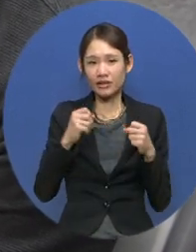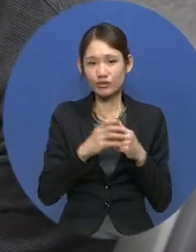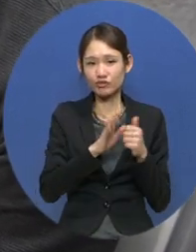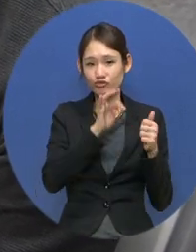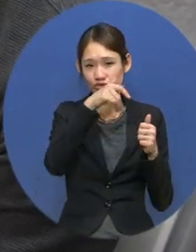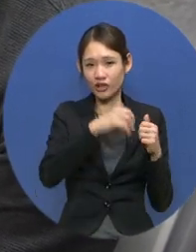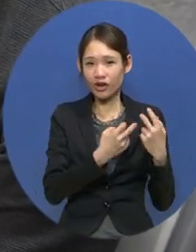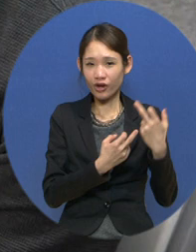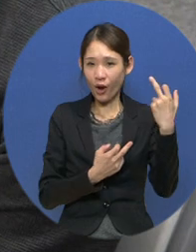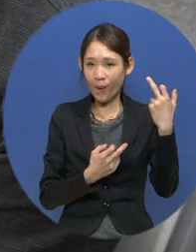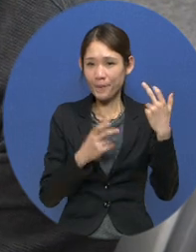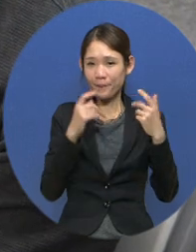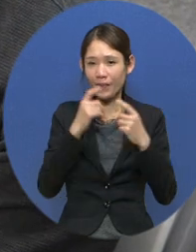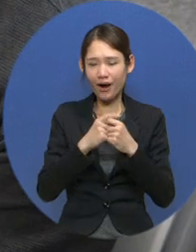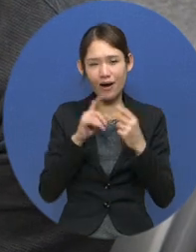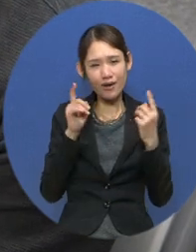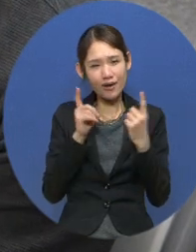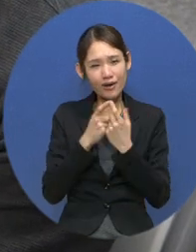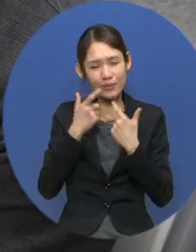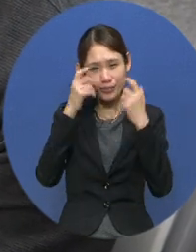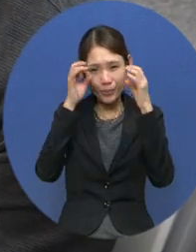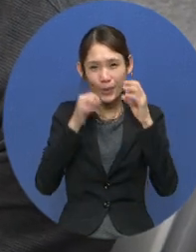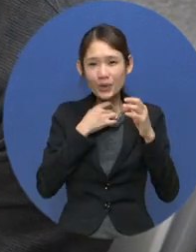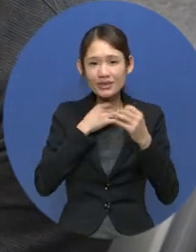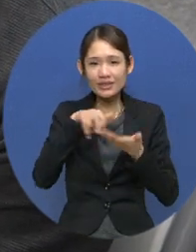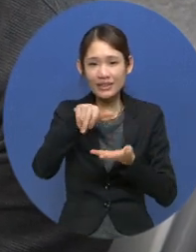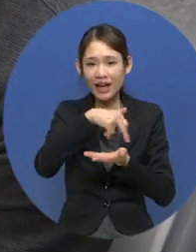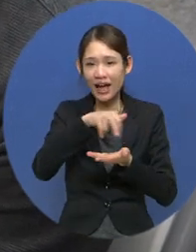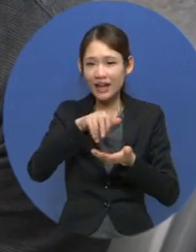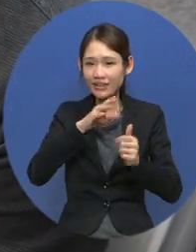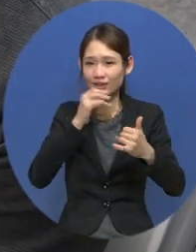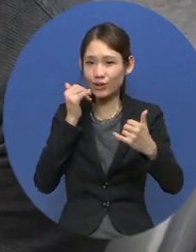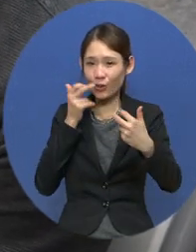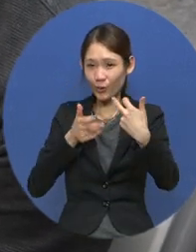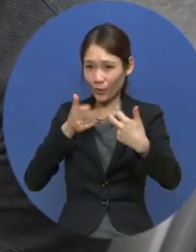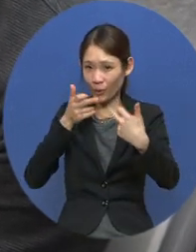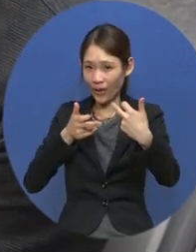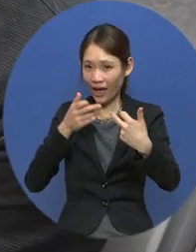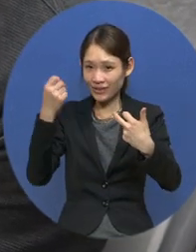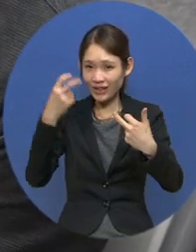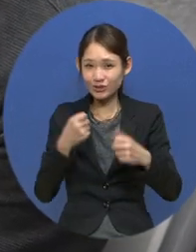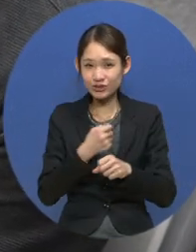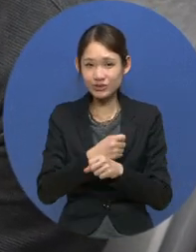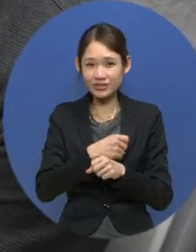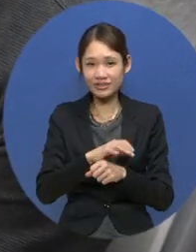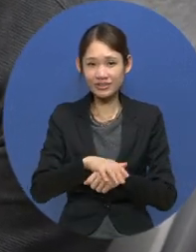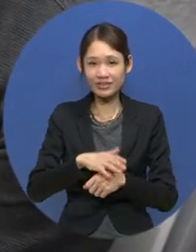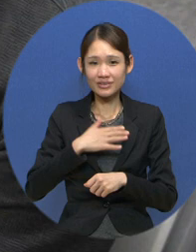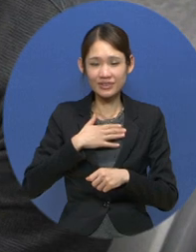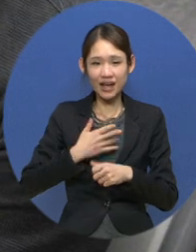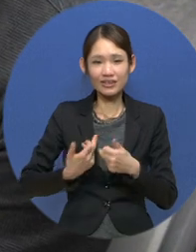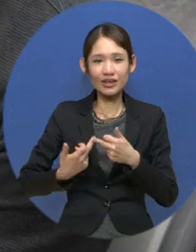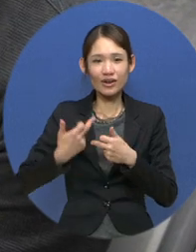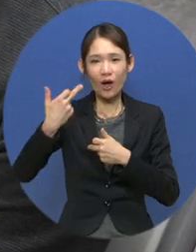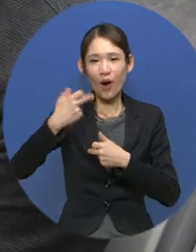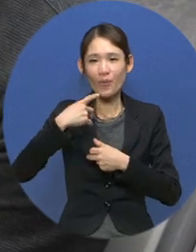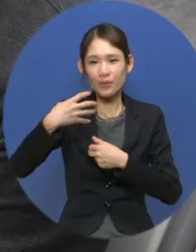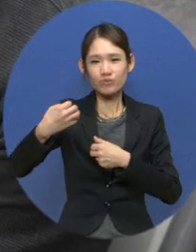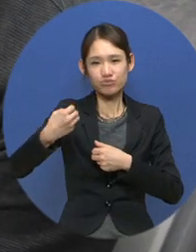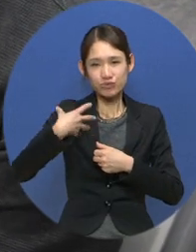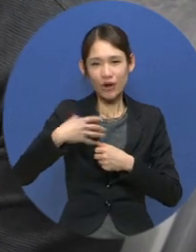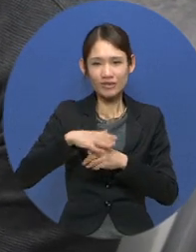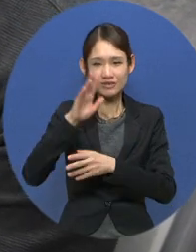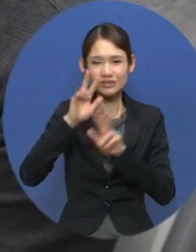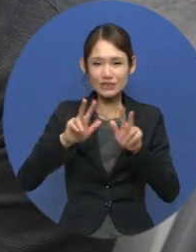매번 보고 싶으면 카톡이나 통화 자주 할 거예요. 언제까지 나한테 형이라고 할 거야. 지금 수업하는 때.